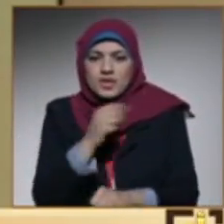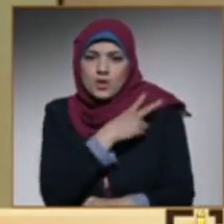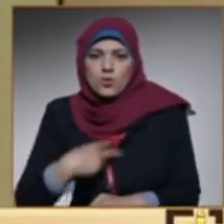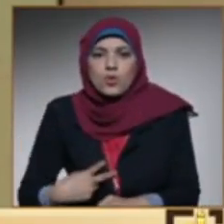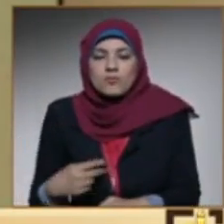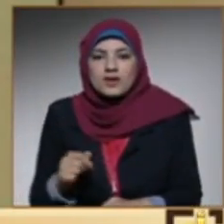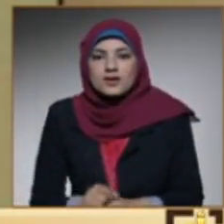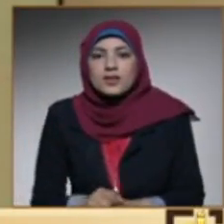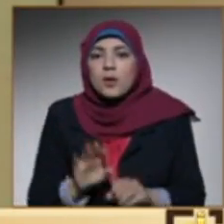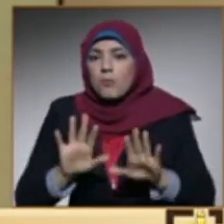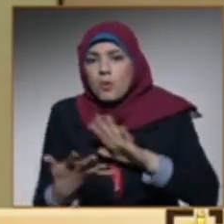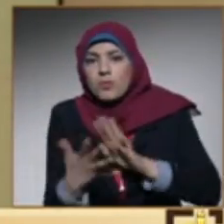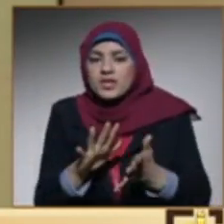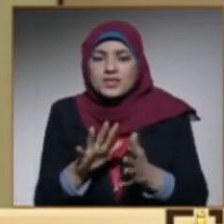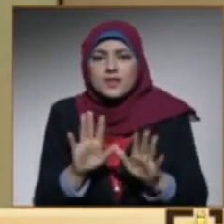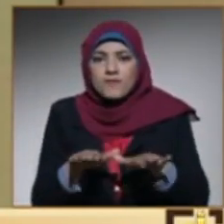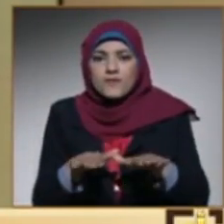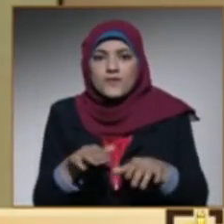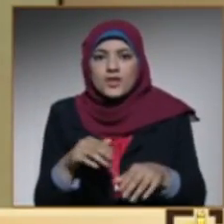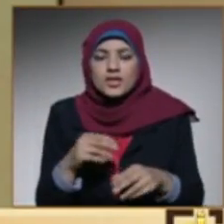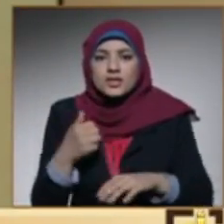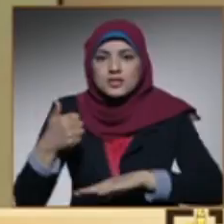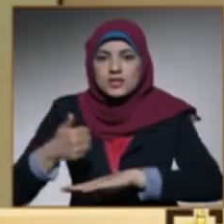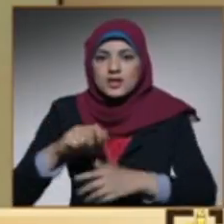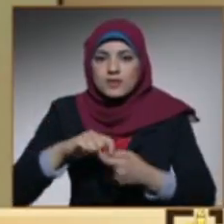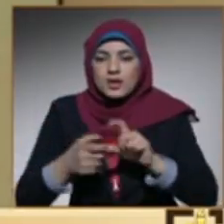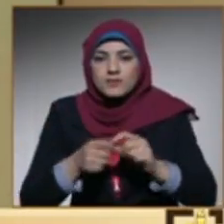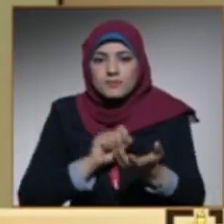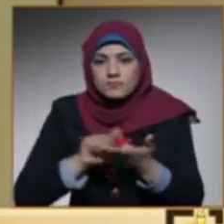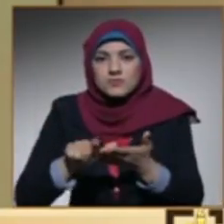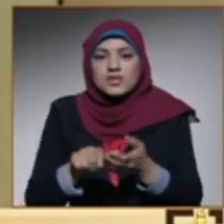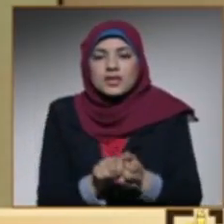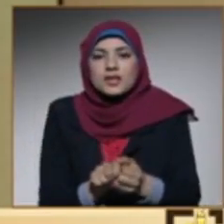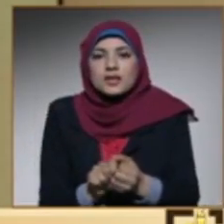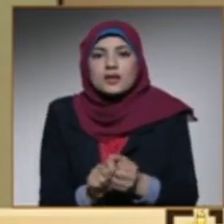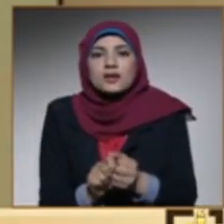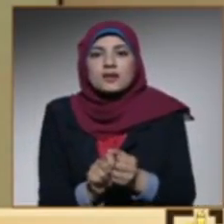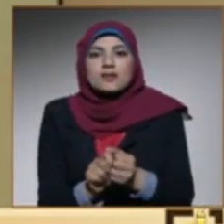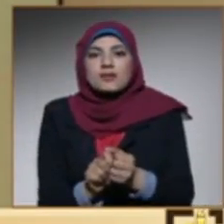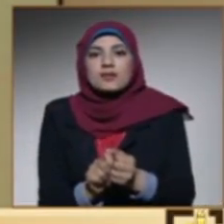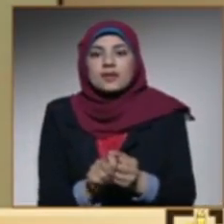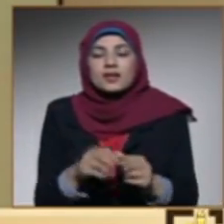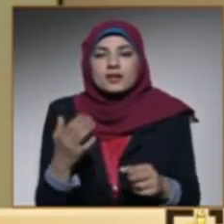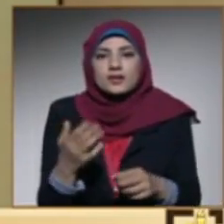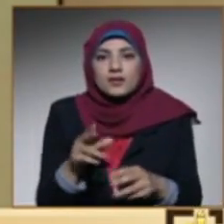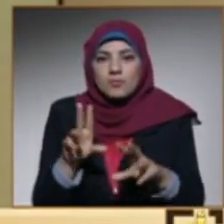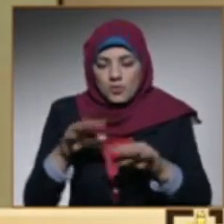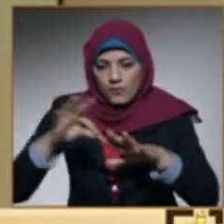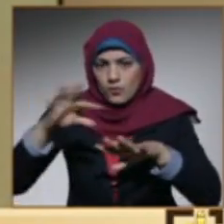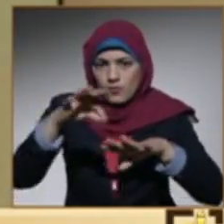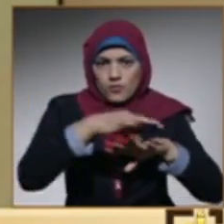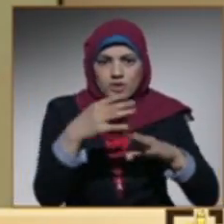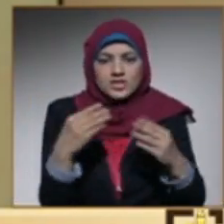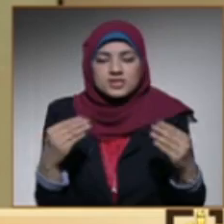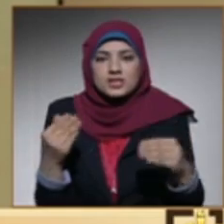في مبادرة كانت لأحد المطاعم الشهيرة خصصت بعض الفروع عشان تشغل فيها جزء من الصم